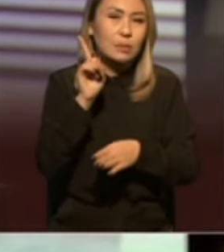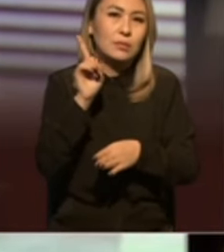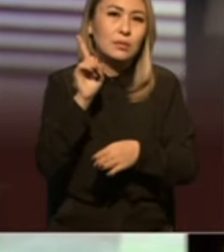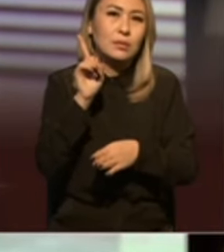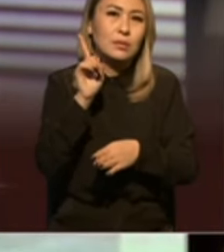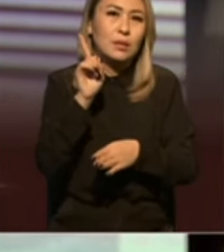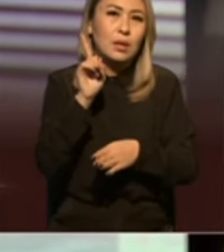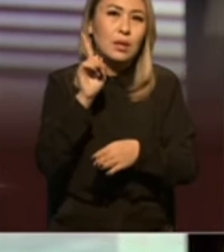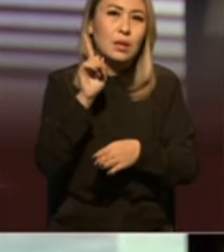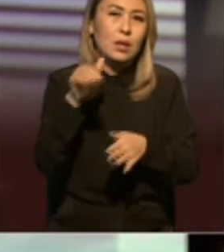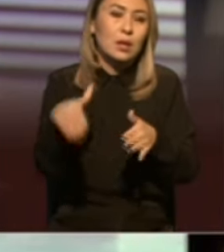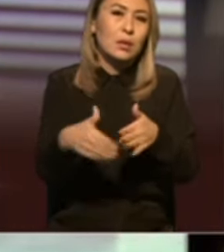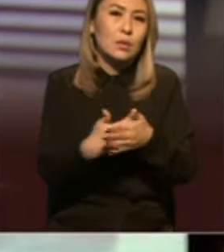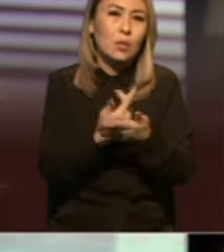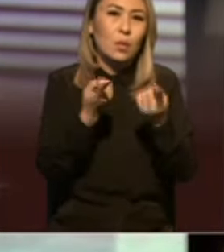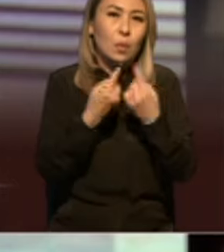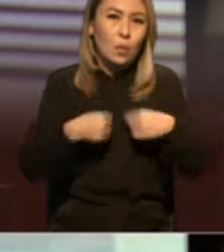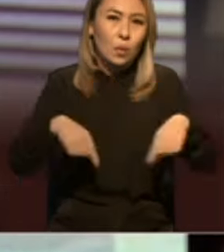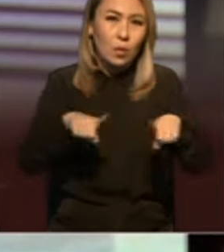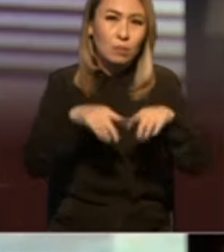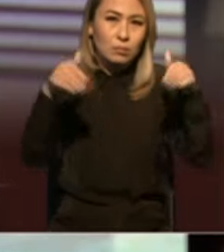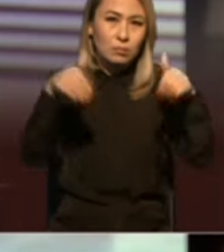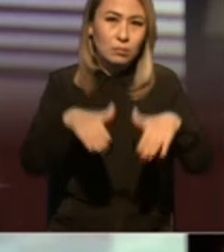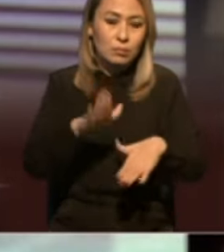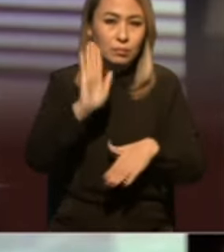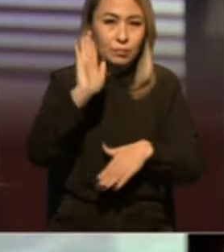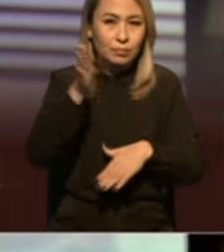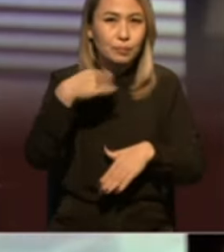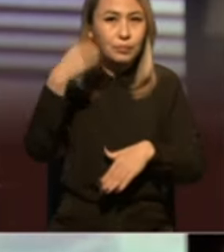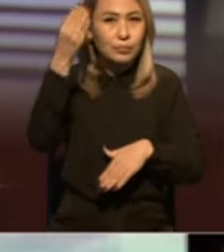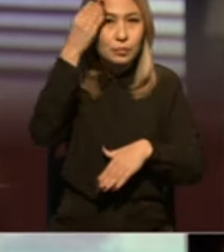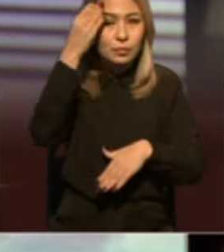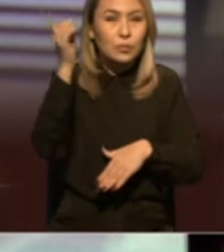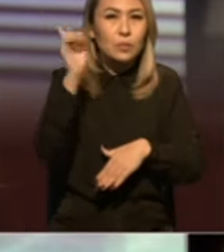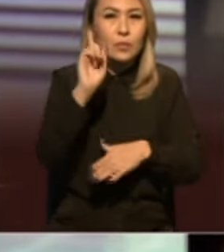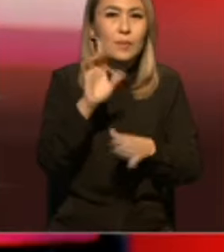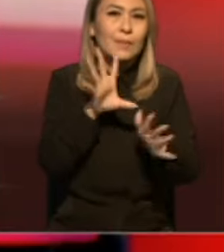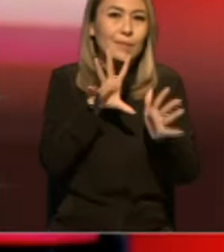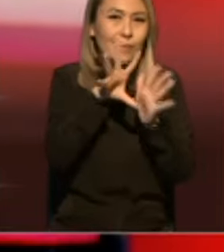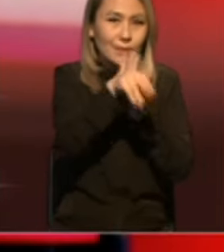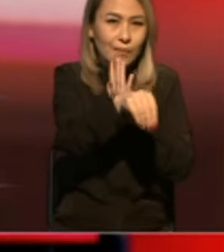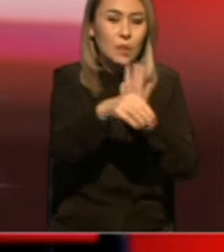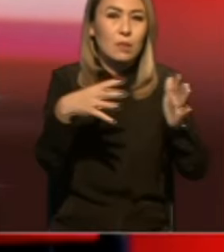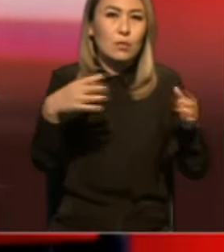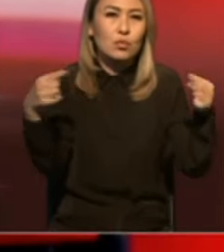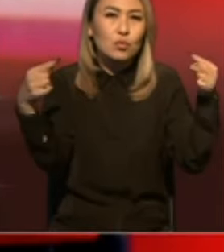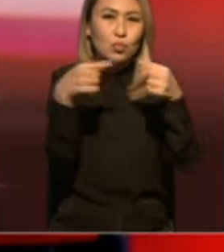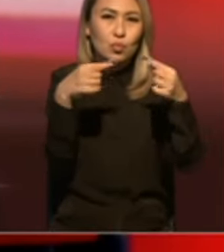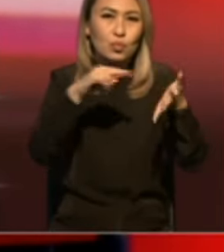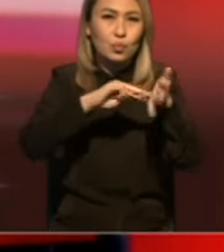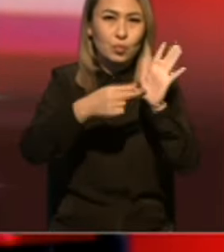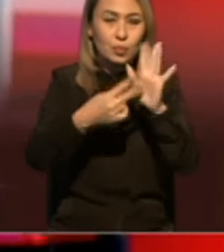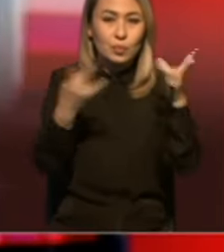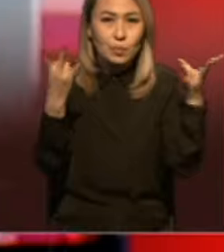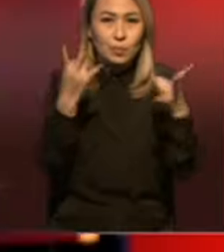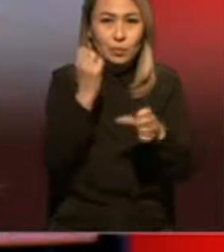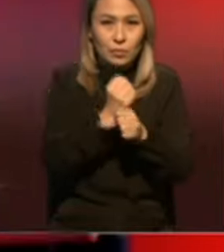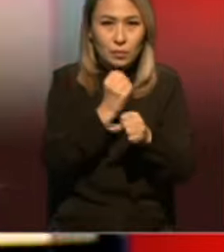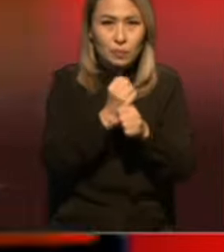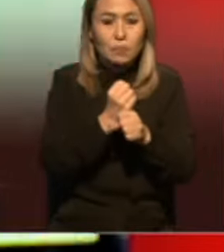жаңа түркі қоғамдар тарапынан да бұл қабылданатын болады деп ойлаймын. Оны енгізудің нақты жоспары жасалу керек. Және